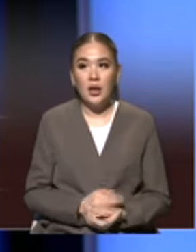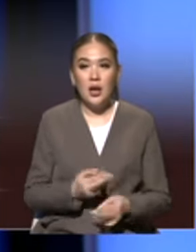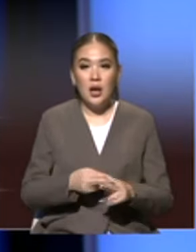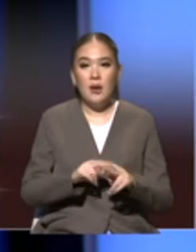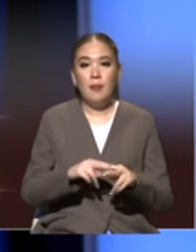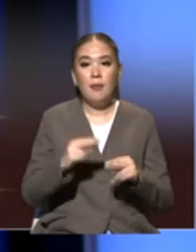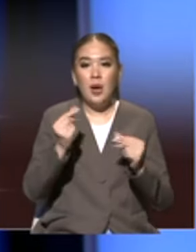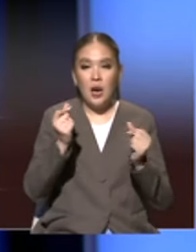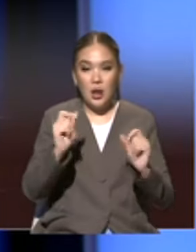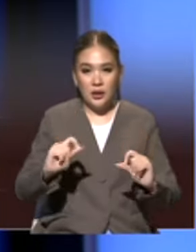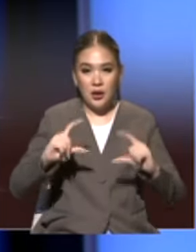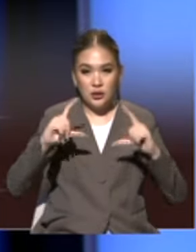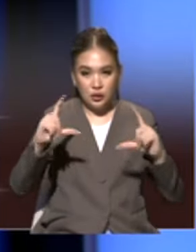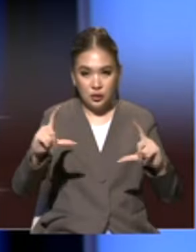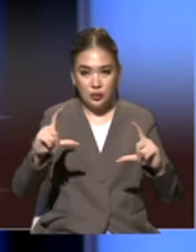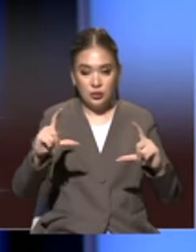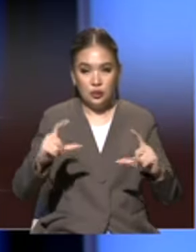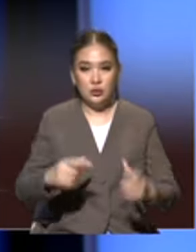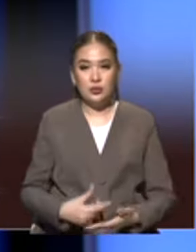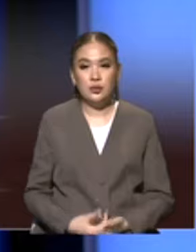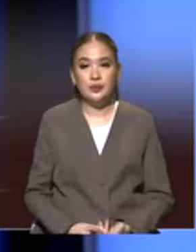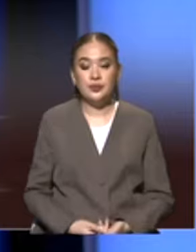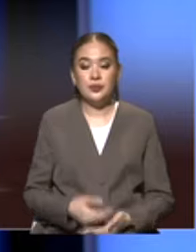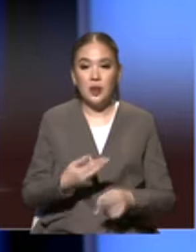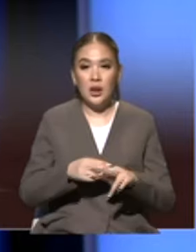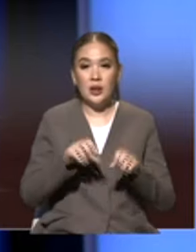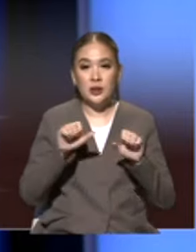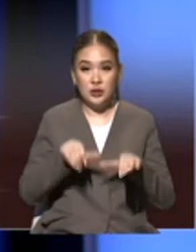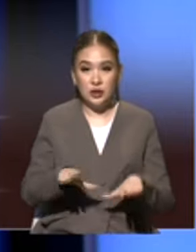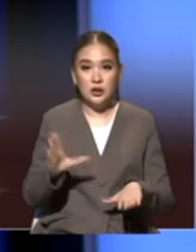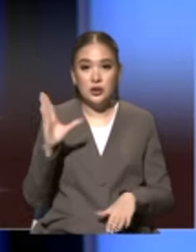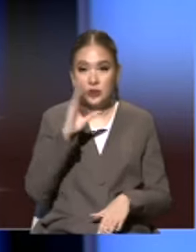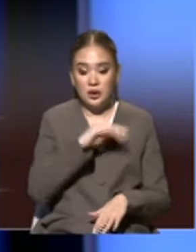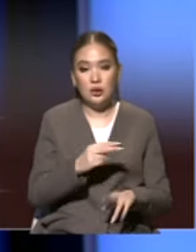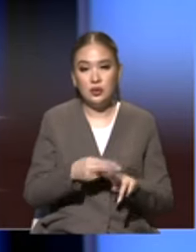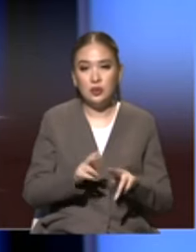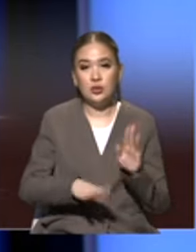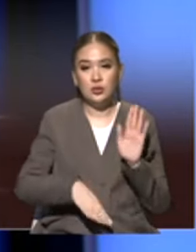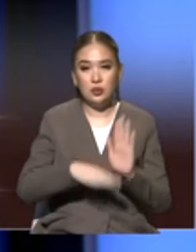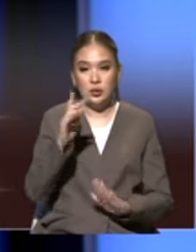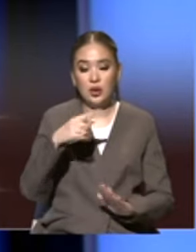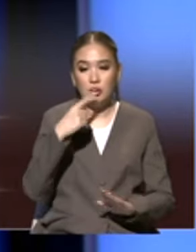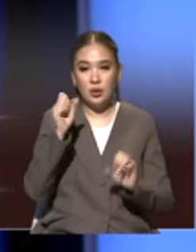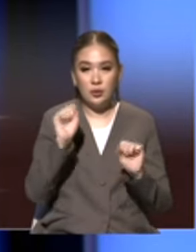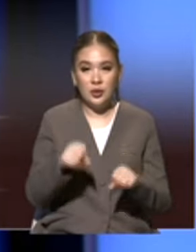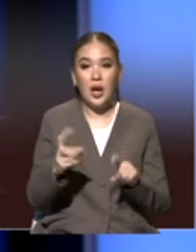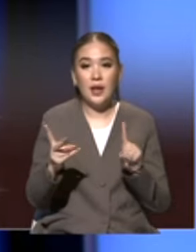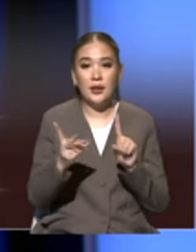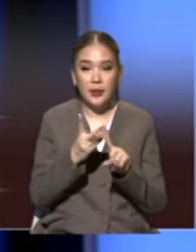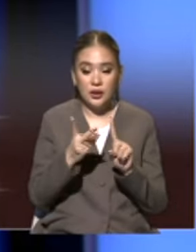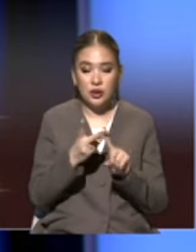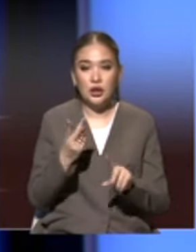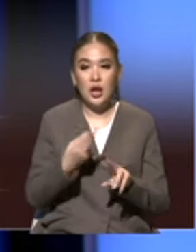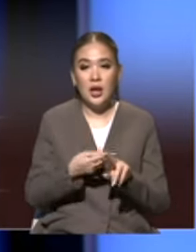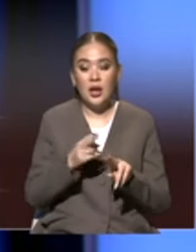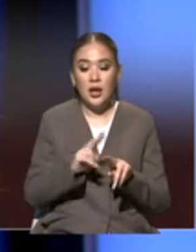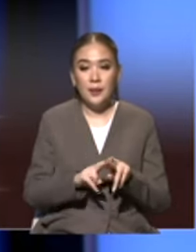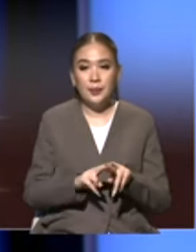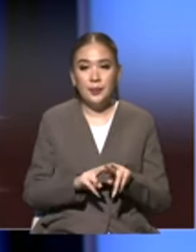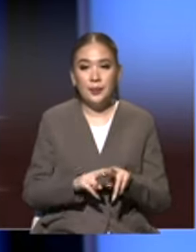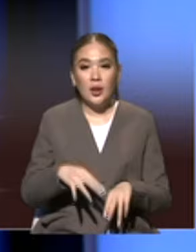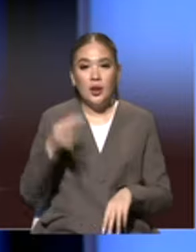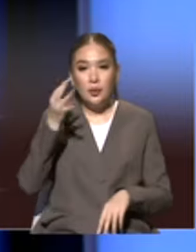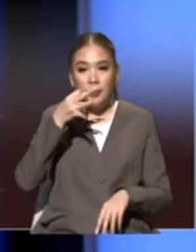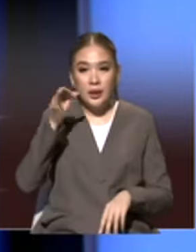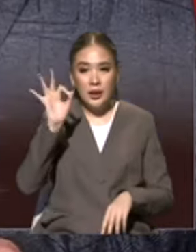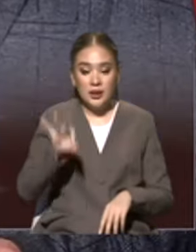көрсету, бірінші мәселе, егер сол мәселе шешілсе онда тамаша деуге болады. Екінші жаңағы біліктілік